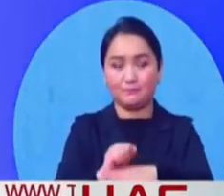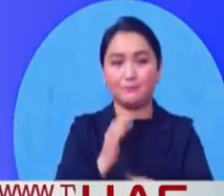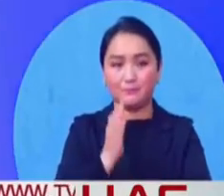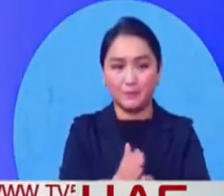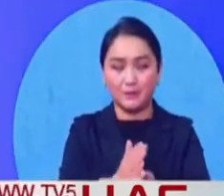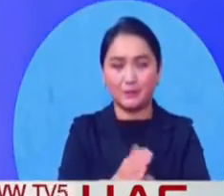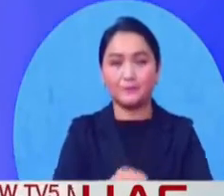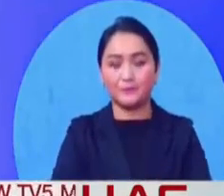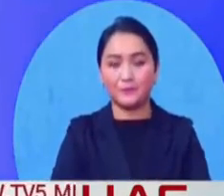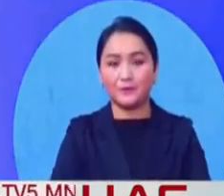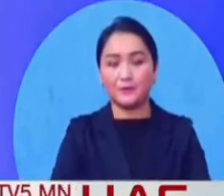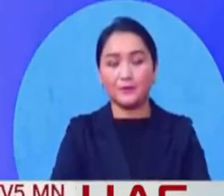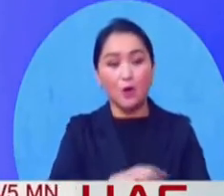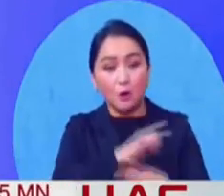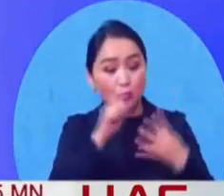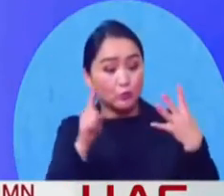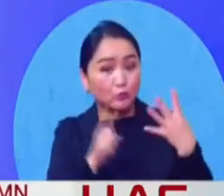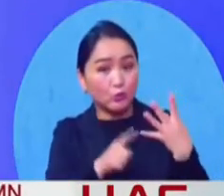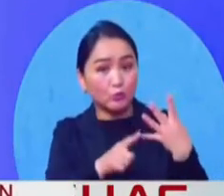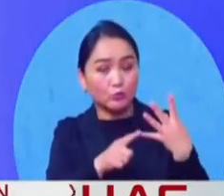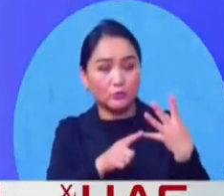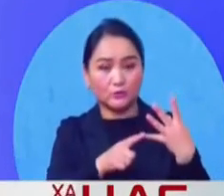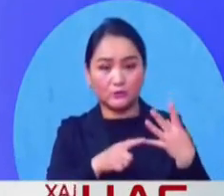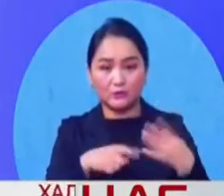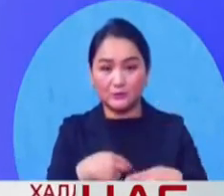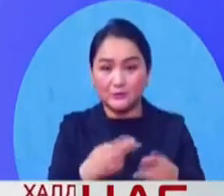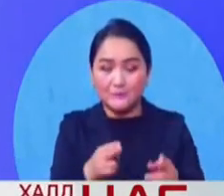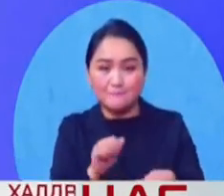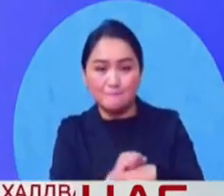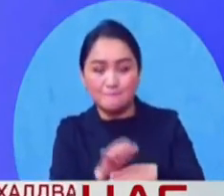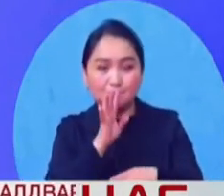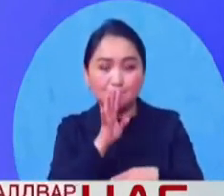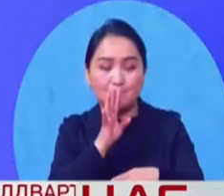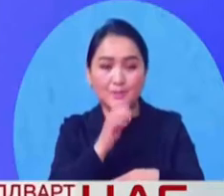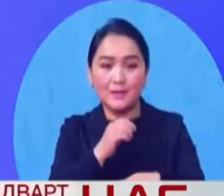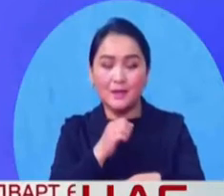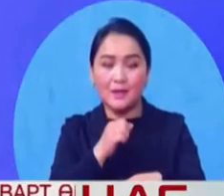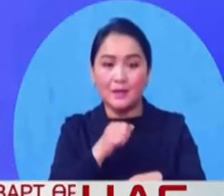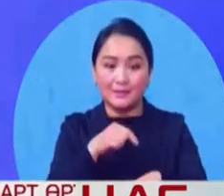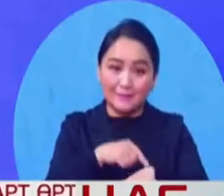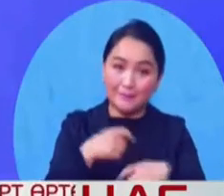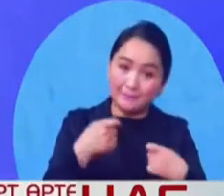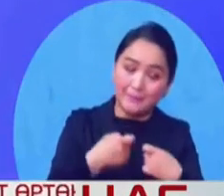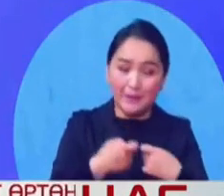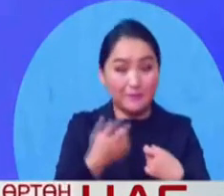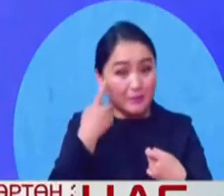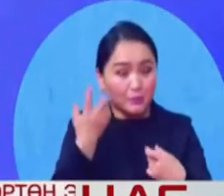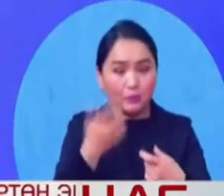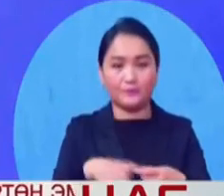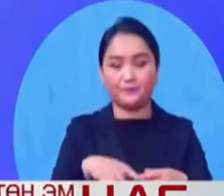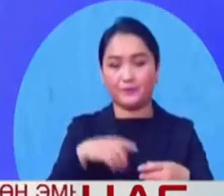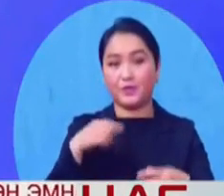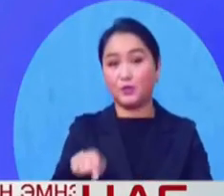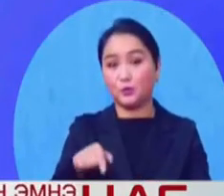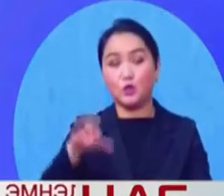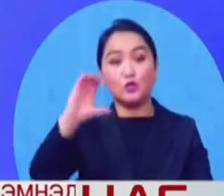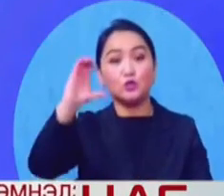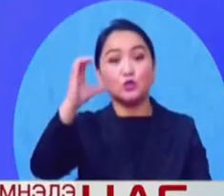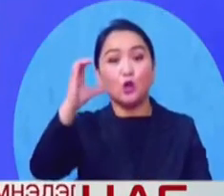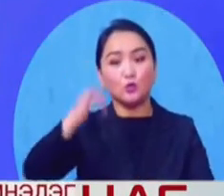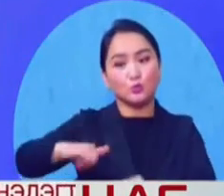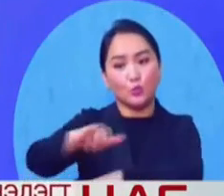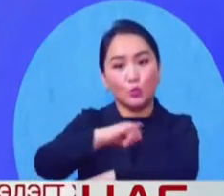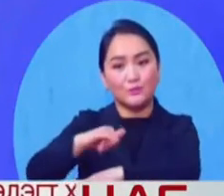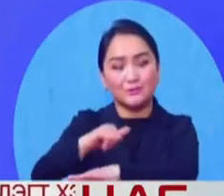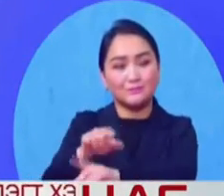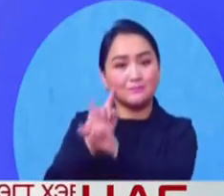бидний хувьд бэлдэж байна. Амжихнуу, амжихгүй гэдэг бас эрэх 7 хоногт бид нар хариуцлагатайгаар мэдэгдэх гэж бодож байгаа. Энэ нь бол Солонгос улсад одоо авч хэрэгжүүлж байгаа яг